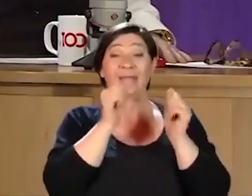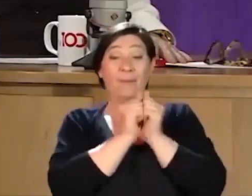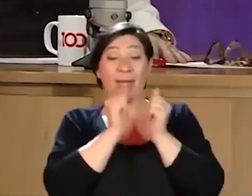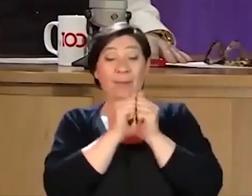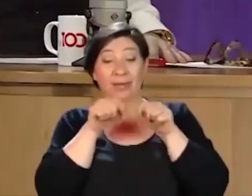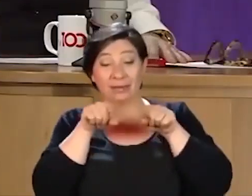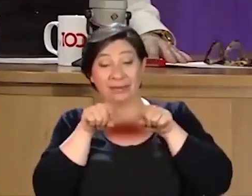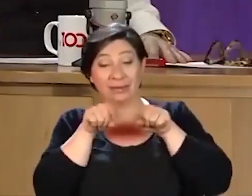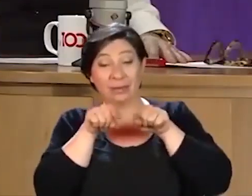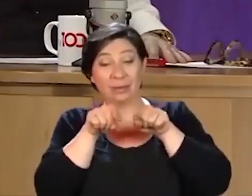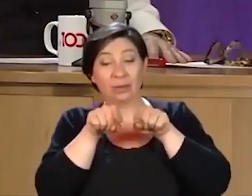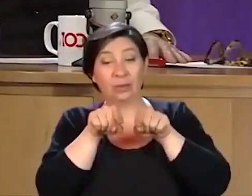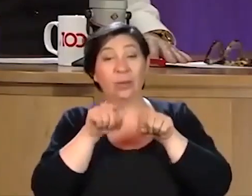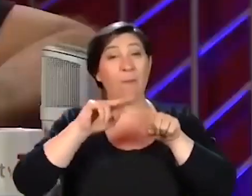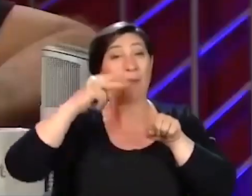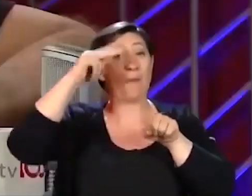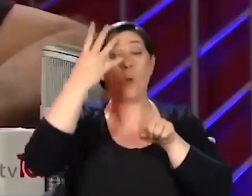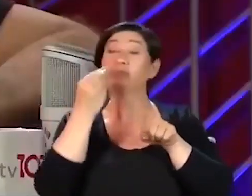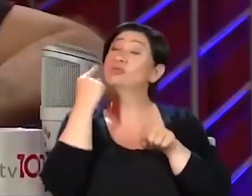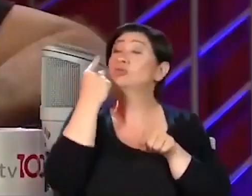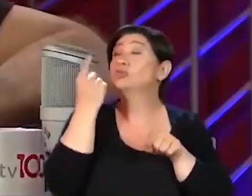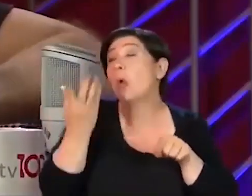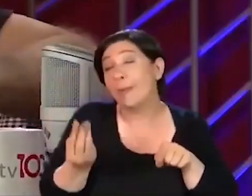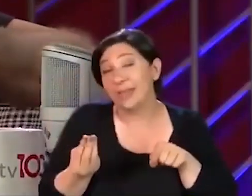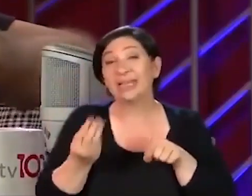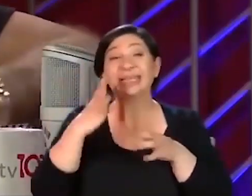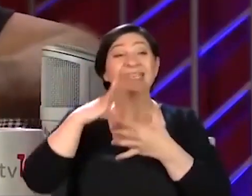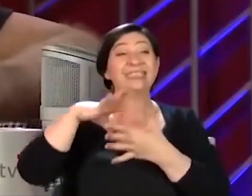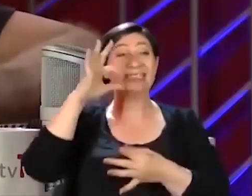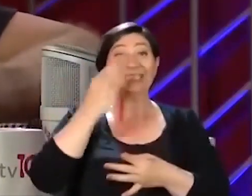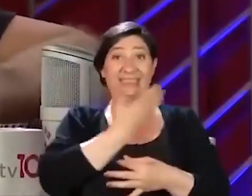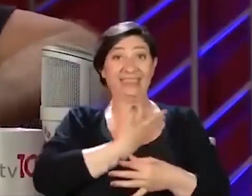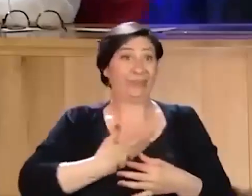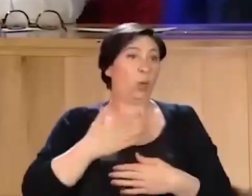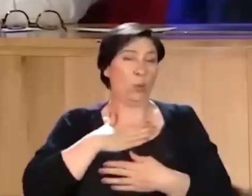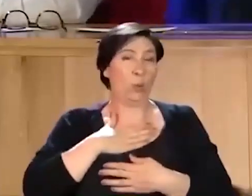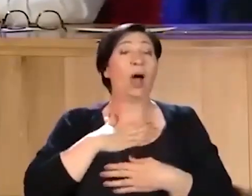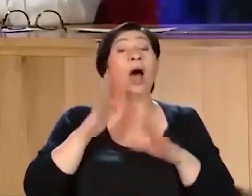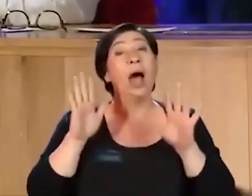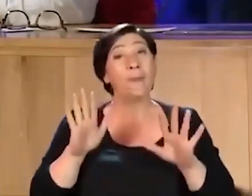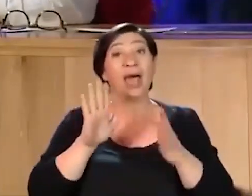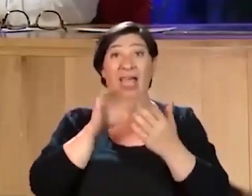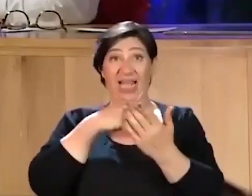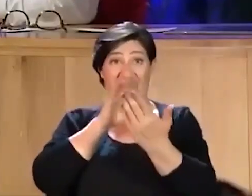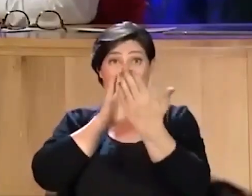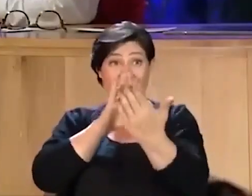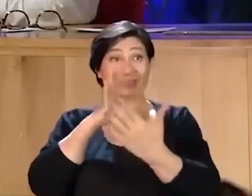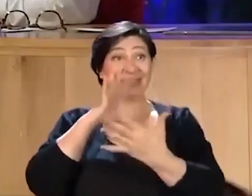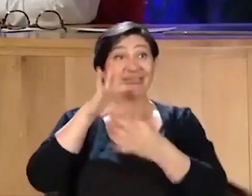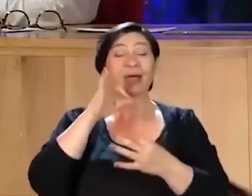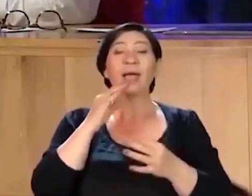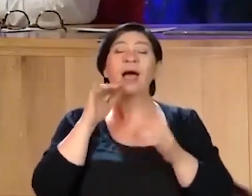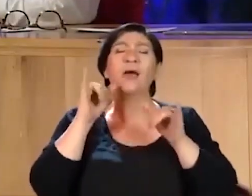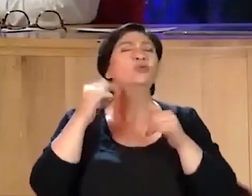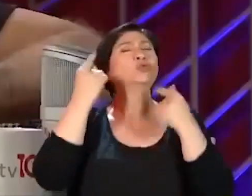sizinle beraber bazı şeyleri daha idare edebilecekleri inanıyorlar insanları seviyorum ama bu Ve karşımdaki insanlar hepsini